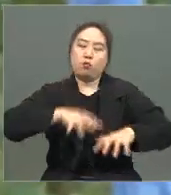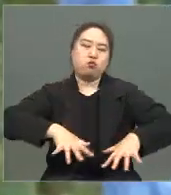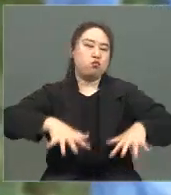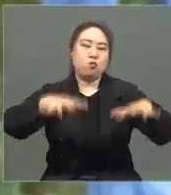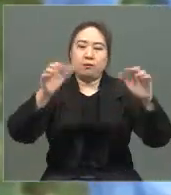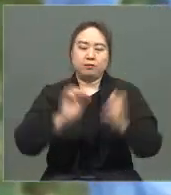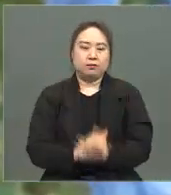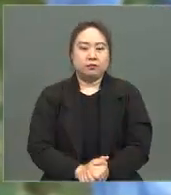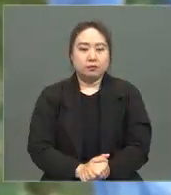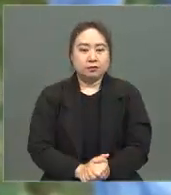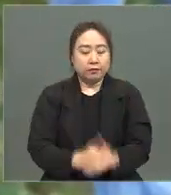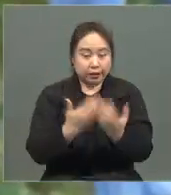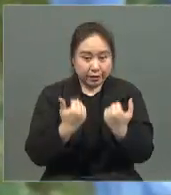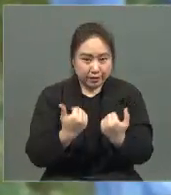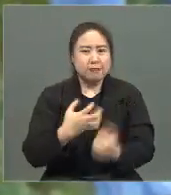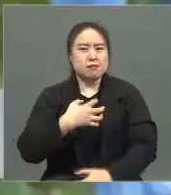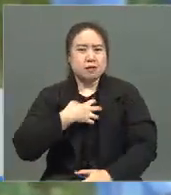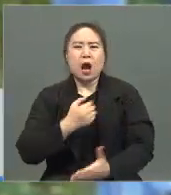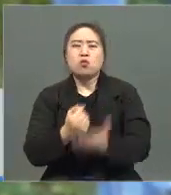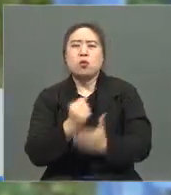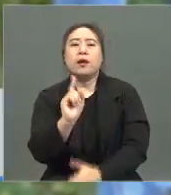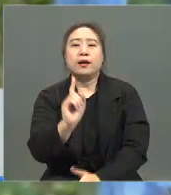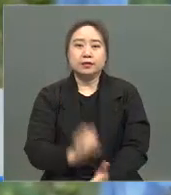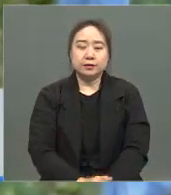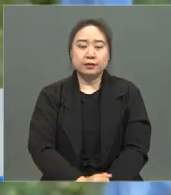จ้ะ ได้ค่ะแล้วนี้เรายังต้องการความช่วยเหลืออะไรอยู่อีกไหมคะ